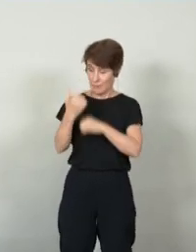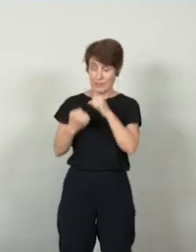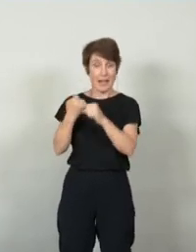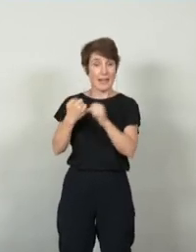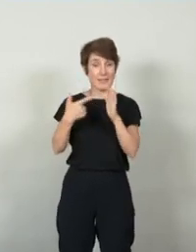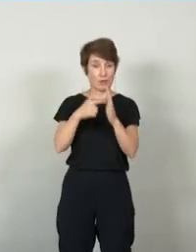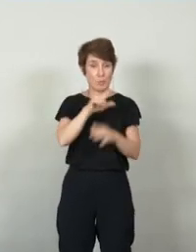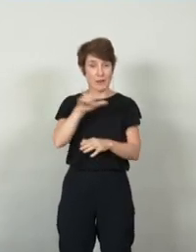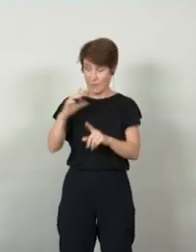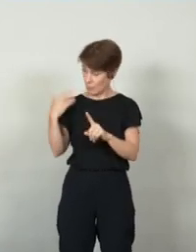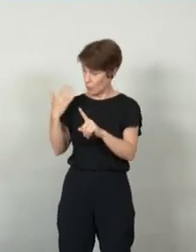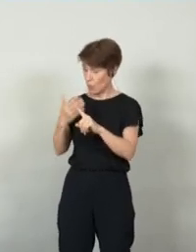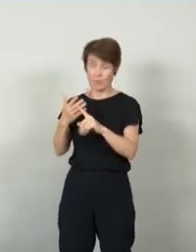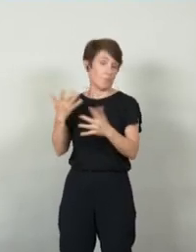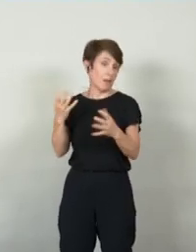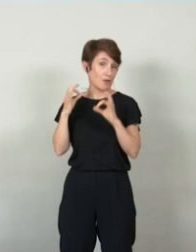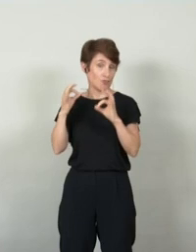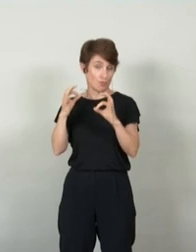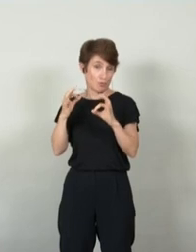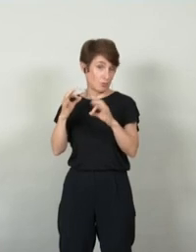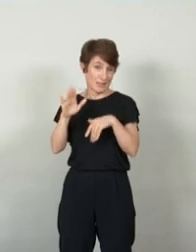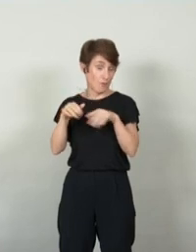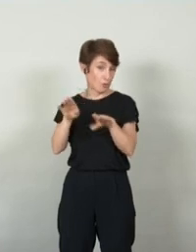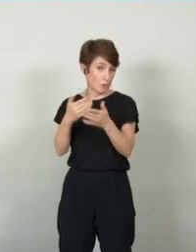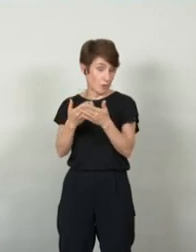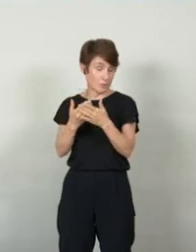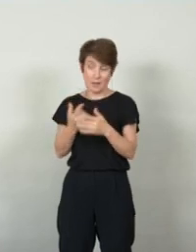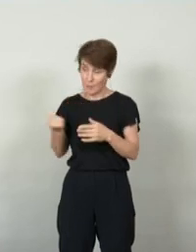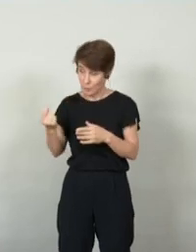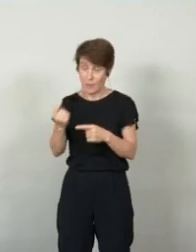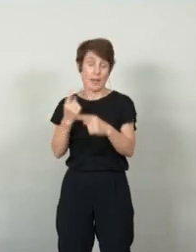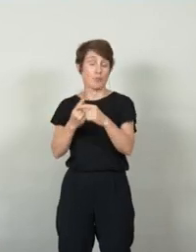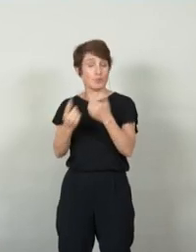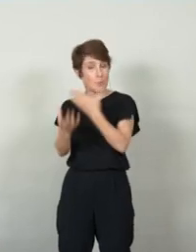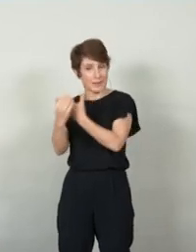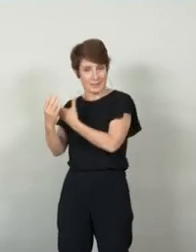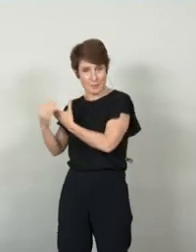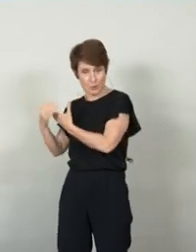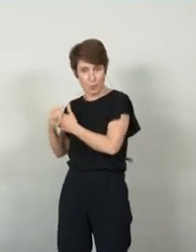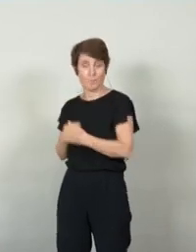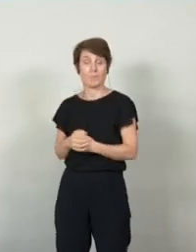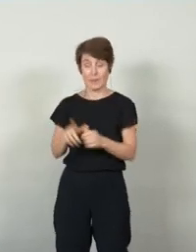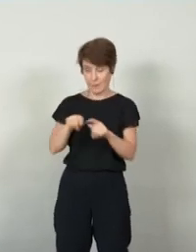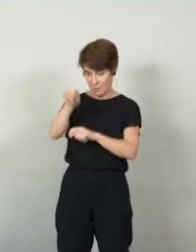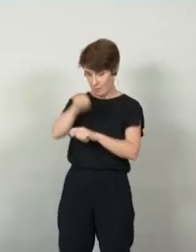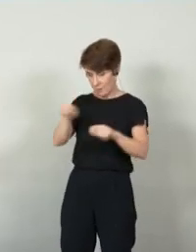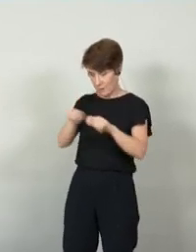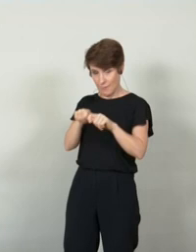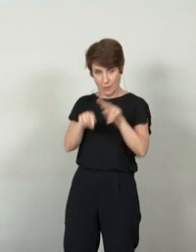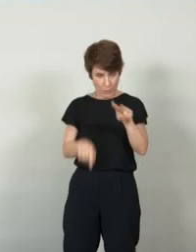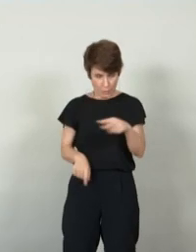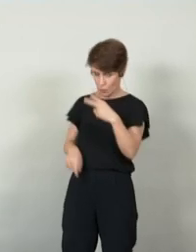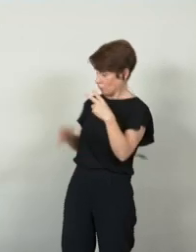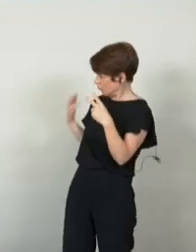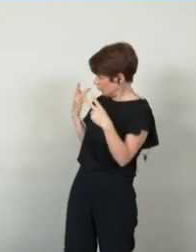l'année capitale verte européenne tout au long des 12 mois la démarche d'évaluation a souhaité tirer un bilan